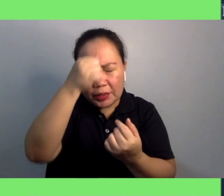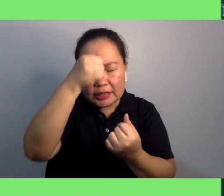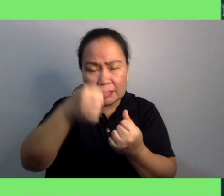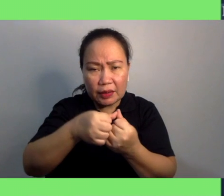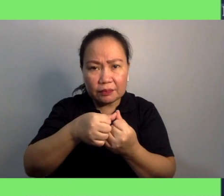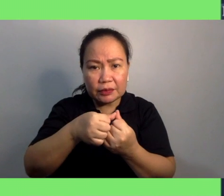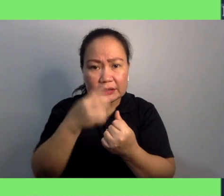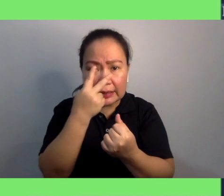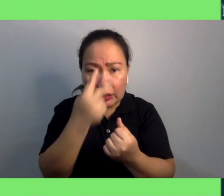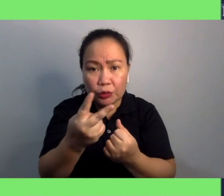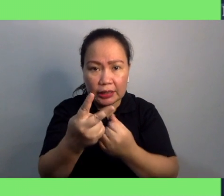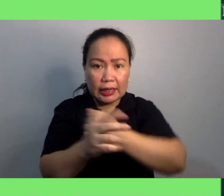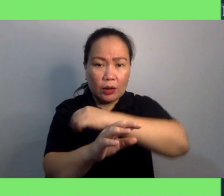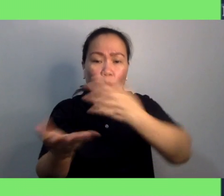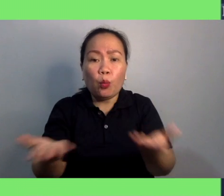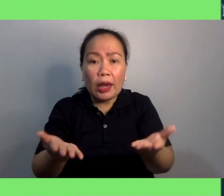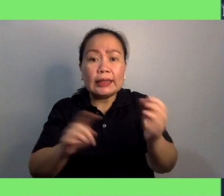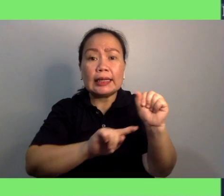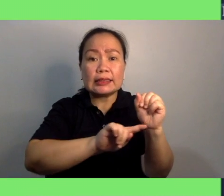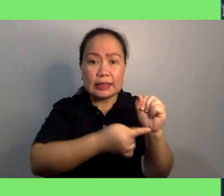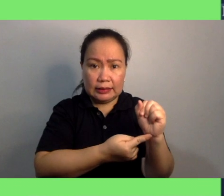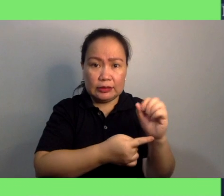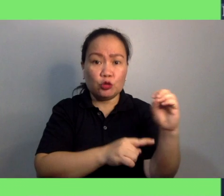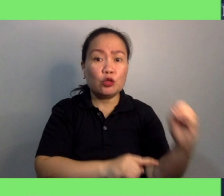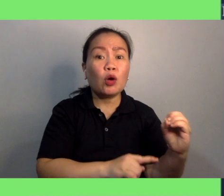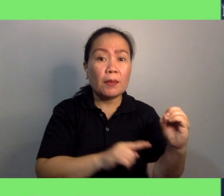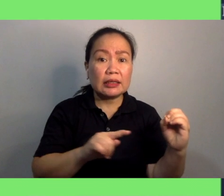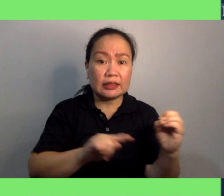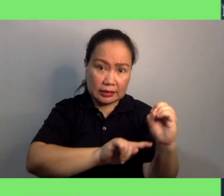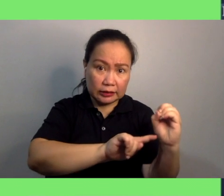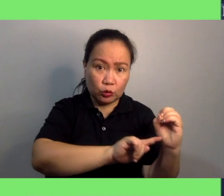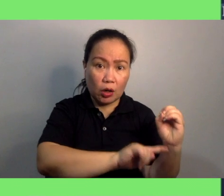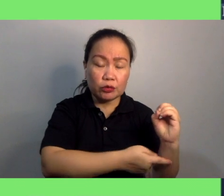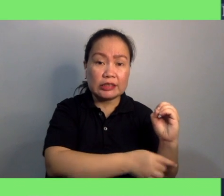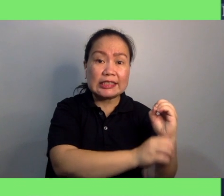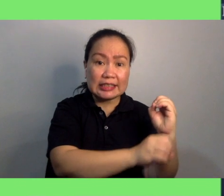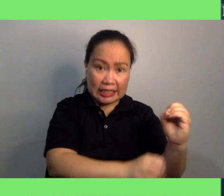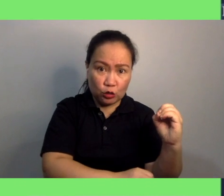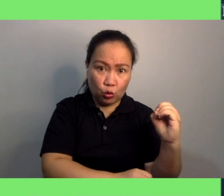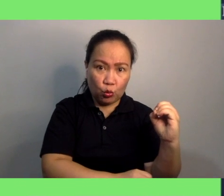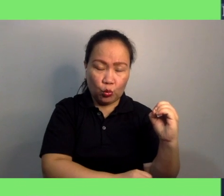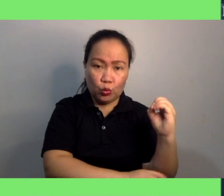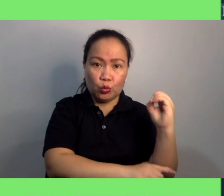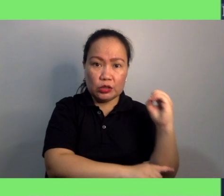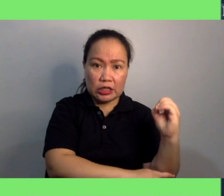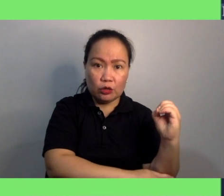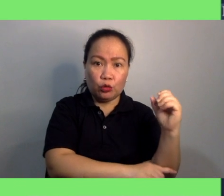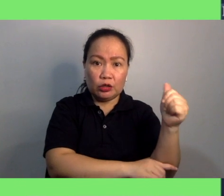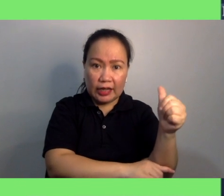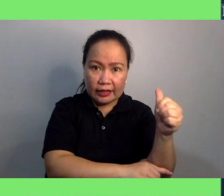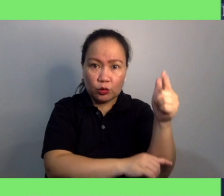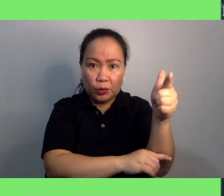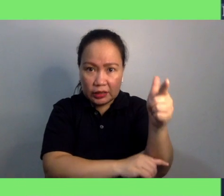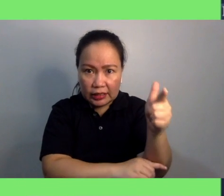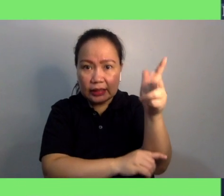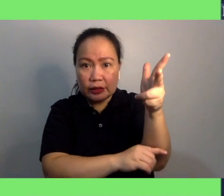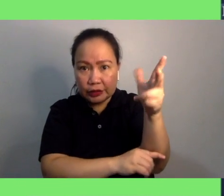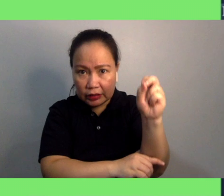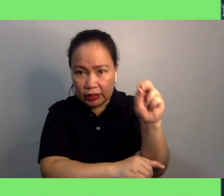ka tumingin. So, since ito siya, ito yung 0 mo, so, ayun po siya. Kaya 130 po itong angle na